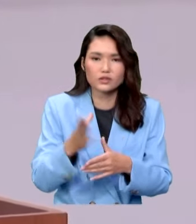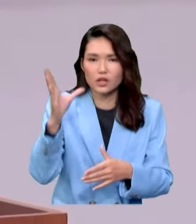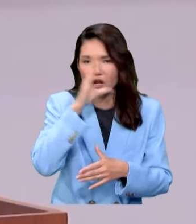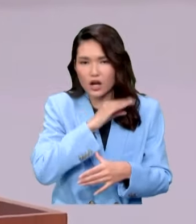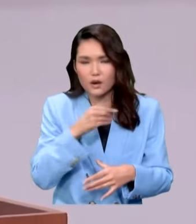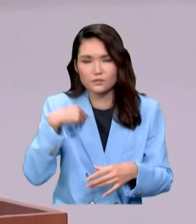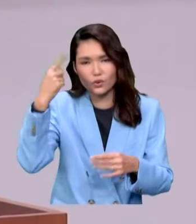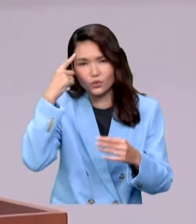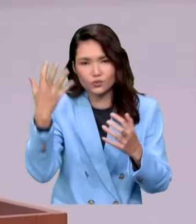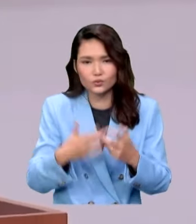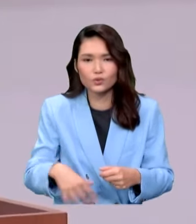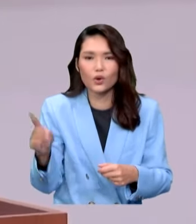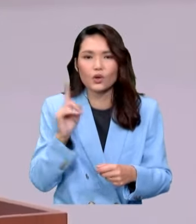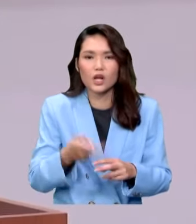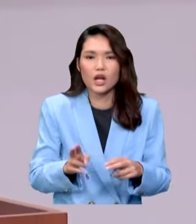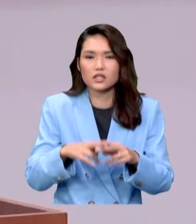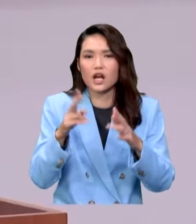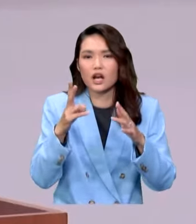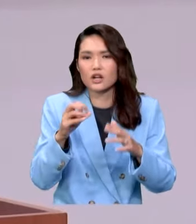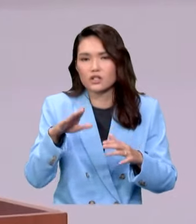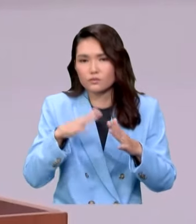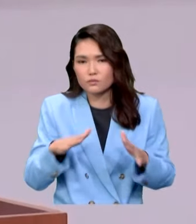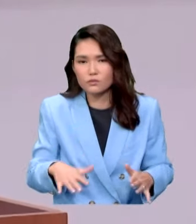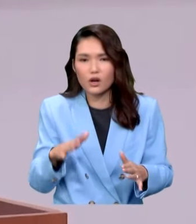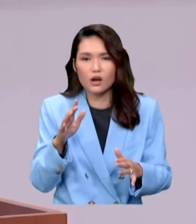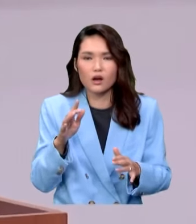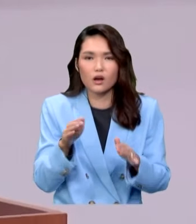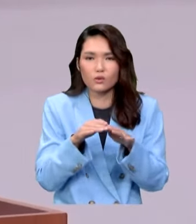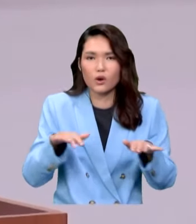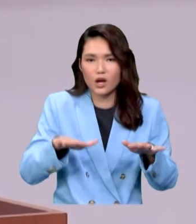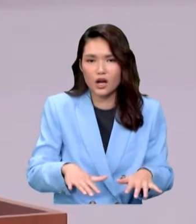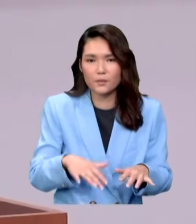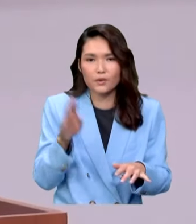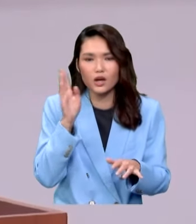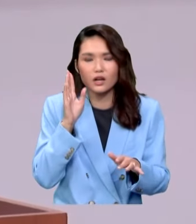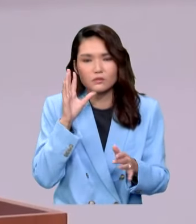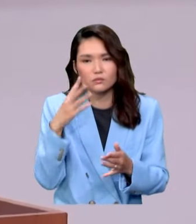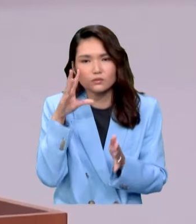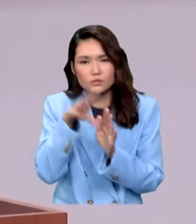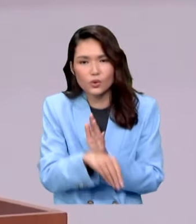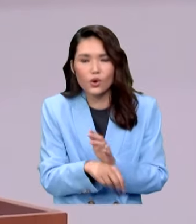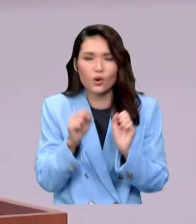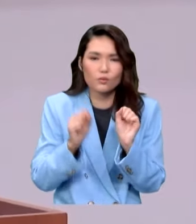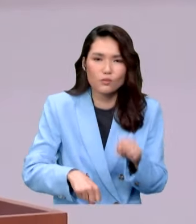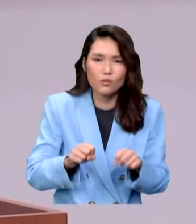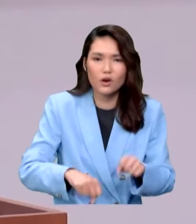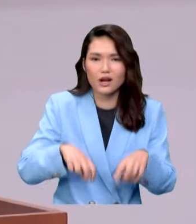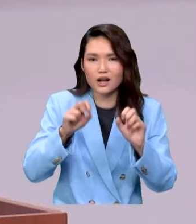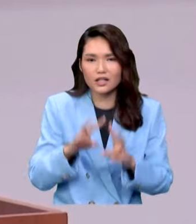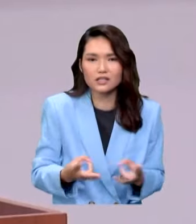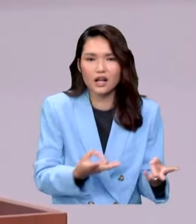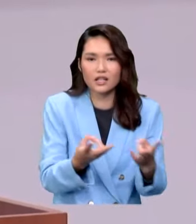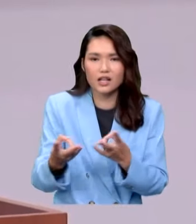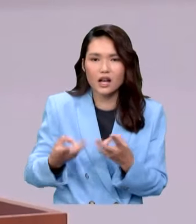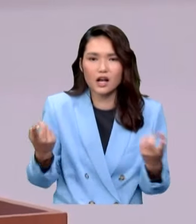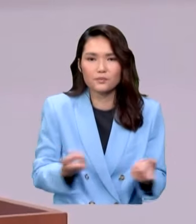такую первичную помощь. Затем там, ну, как я сказал, будут палатки, спальные мешки, необходимый